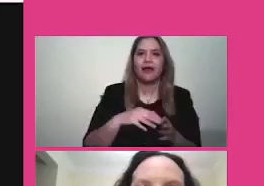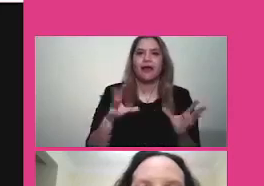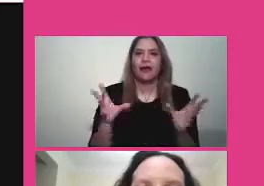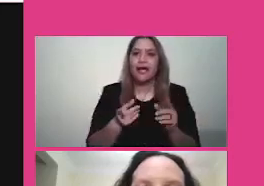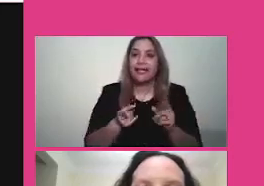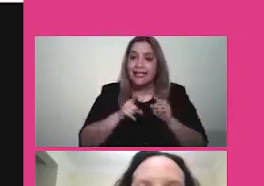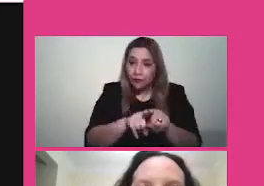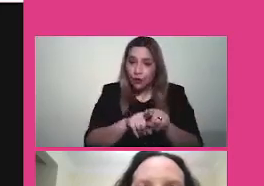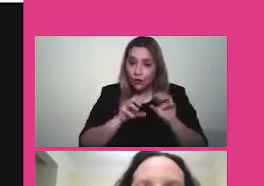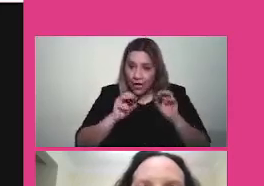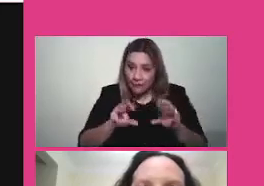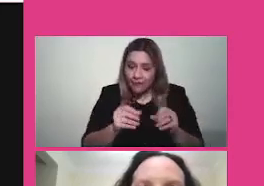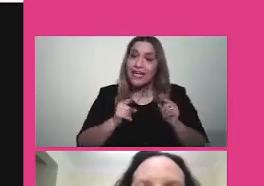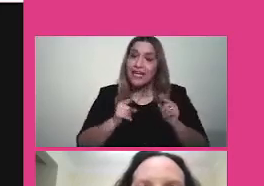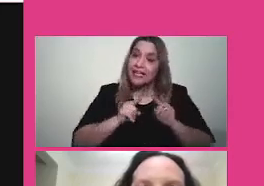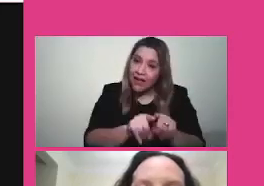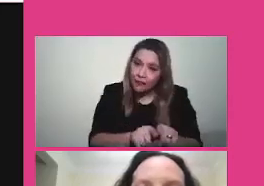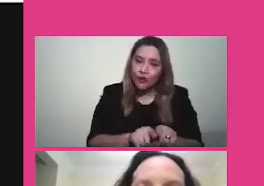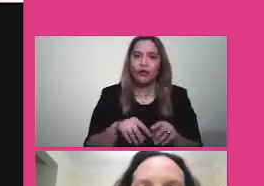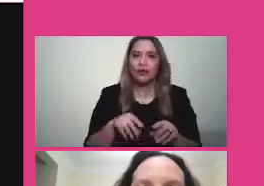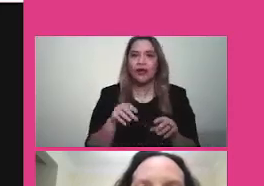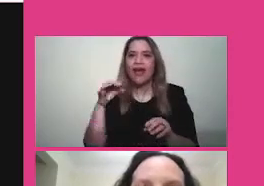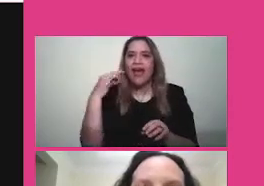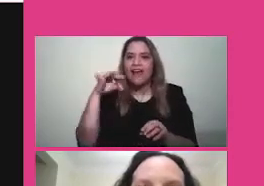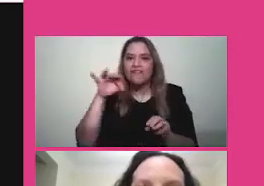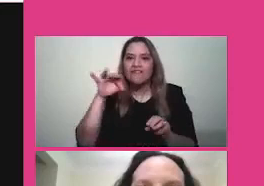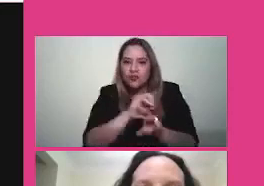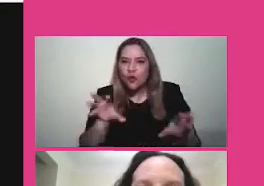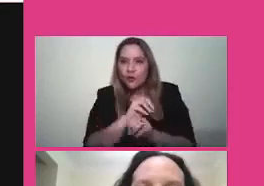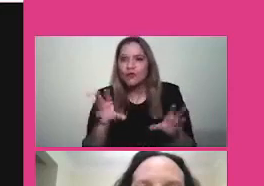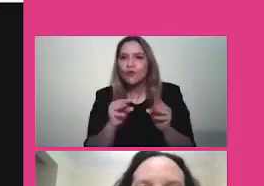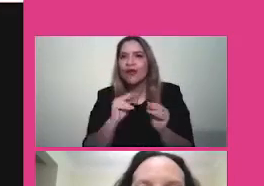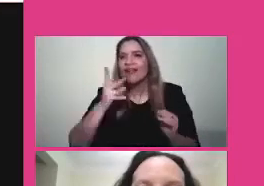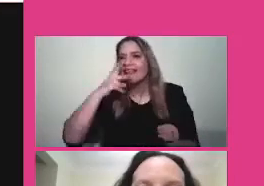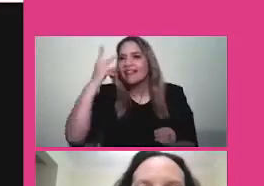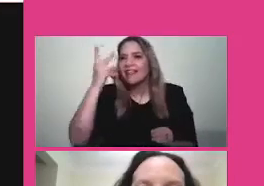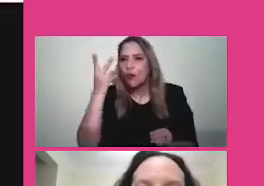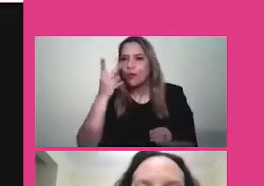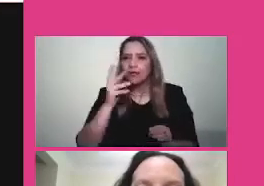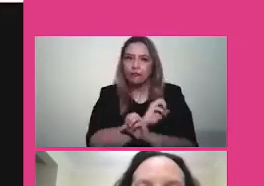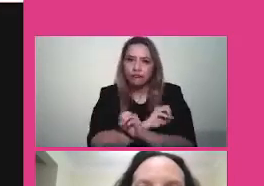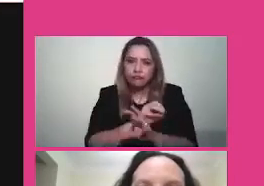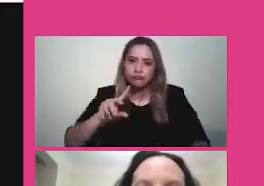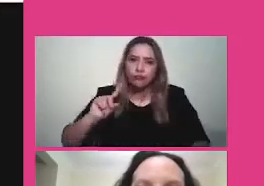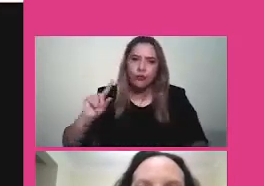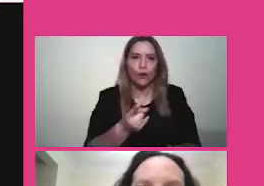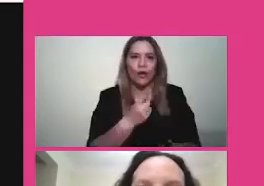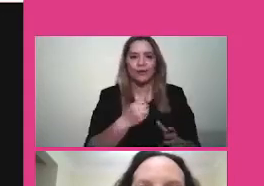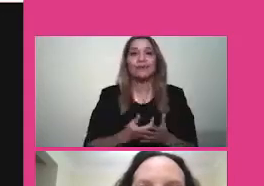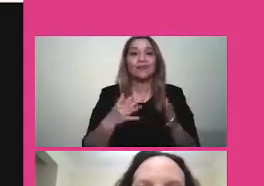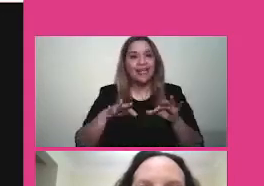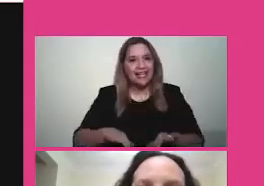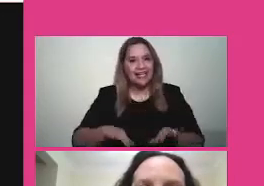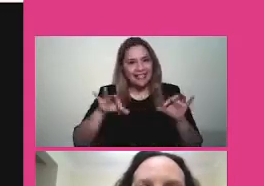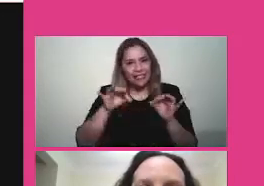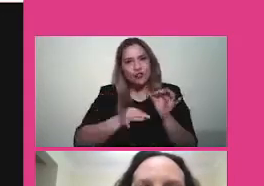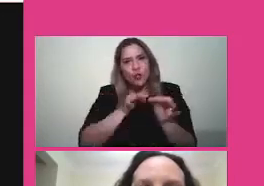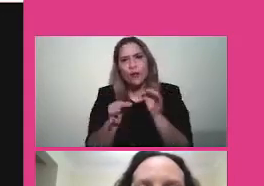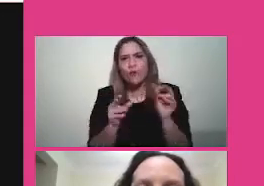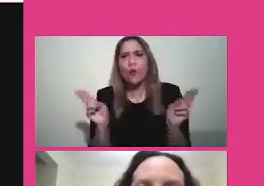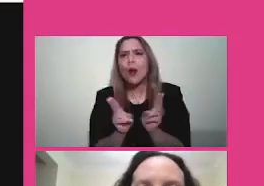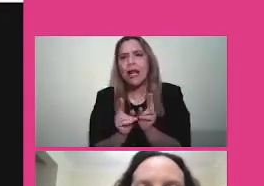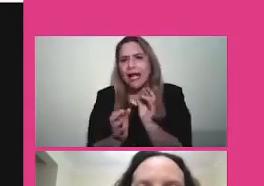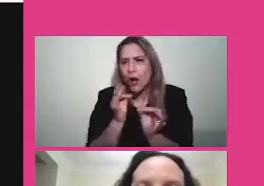και ευαισθητοποίηση για τα δικαιώματά τους στο ευρύτερο κοινό. Ξεκινώντας, θα ήθελα να σας πω λίγα λόγια για